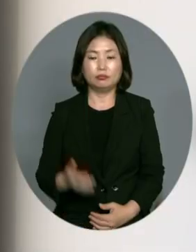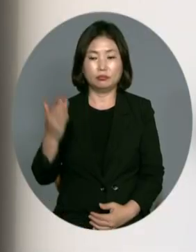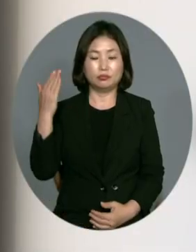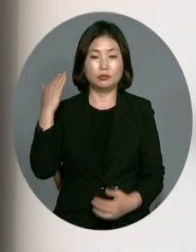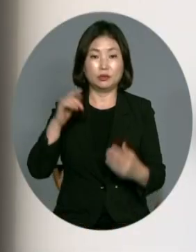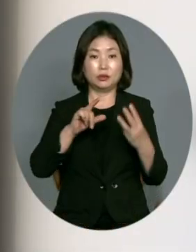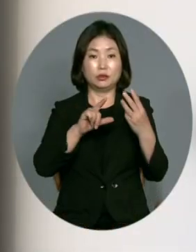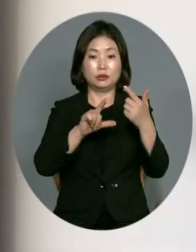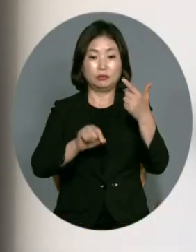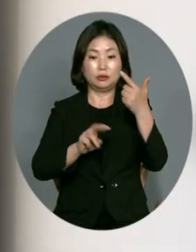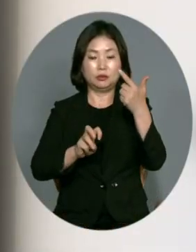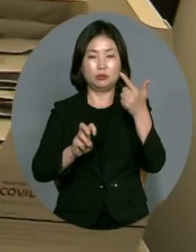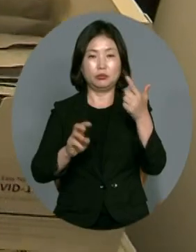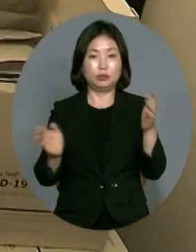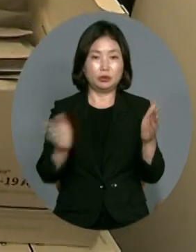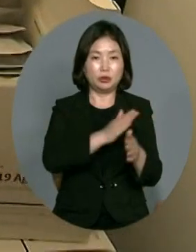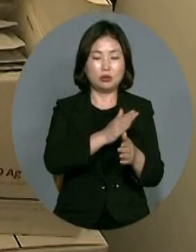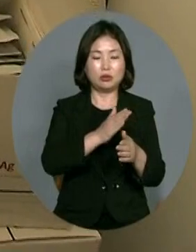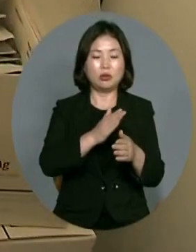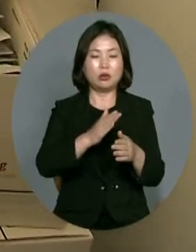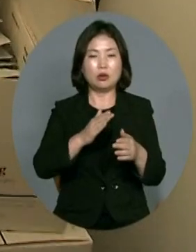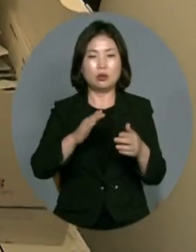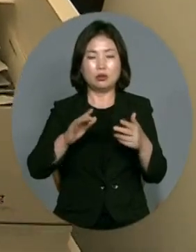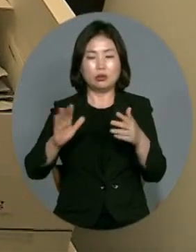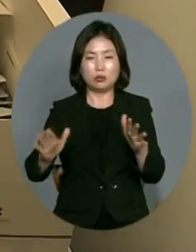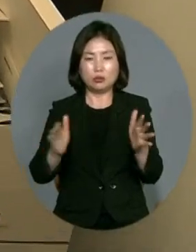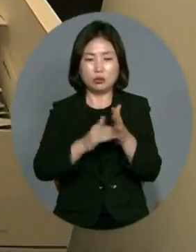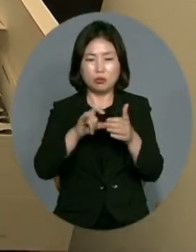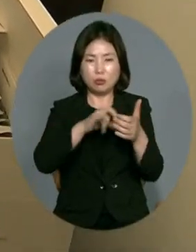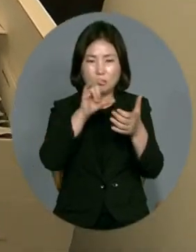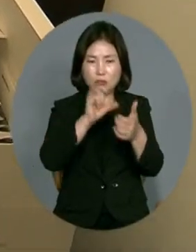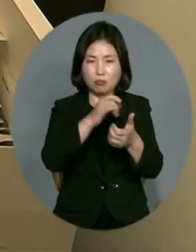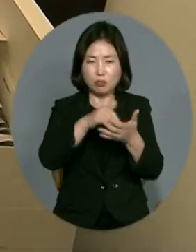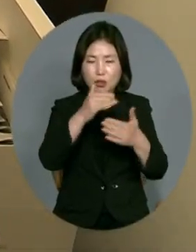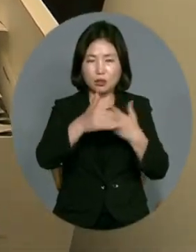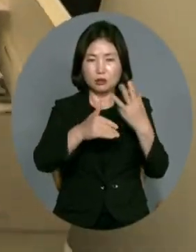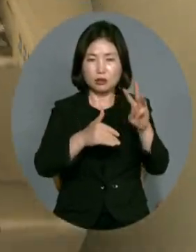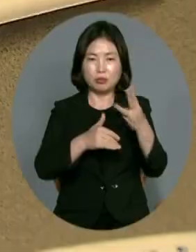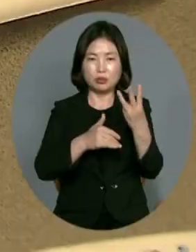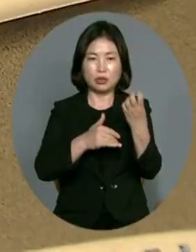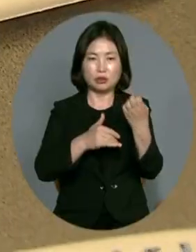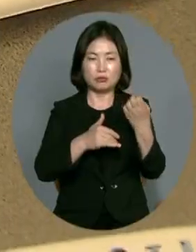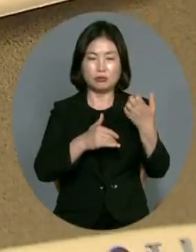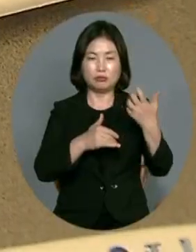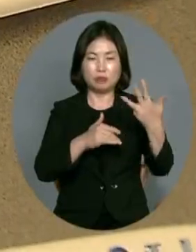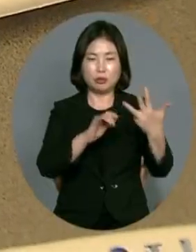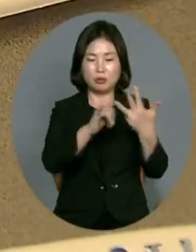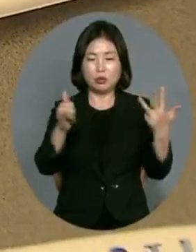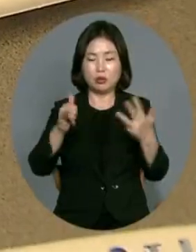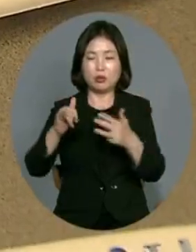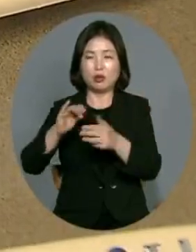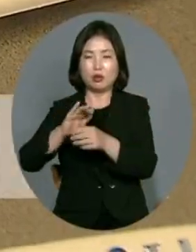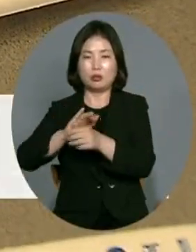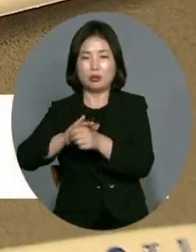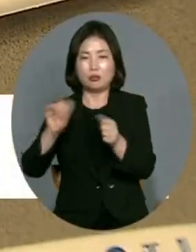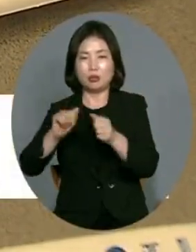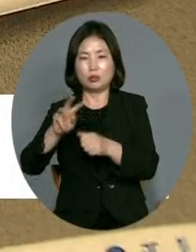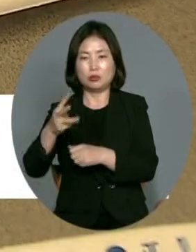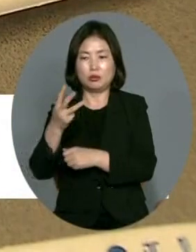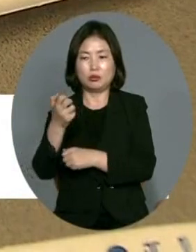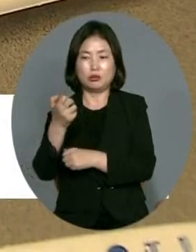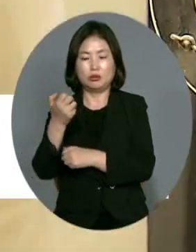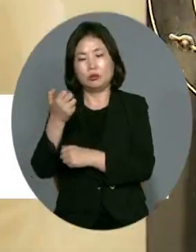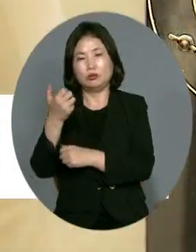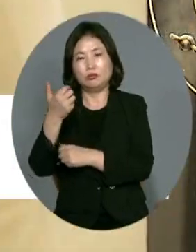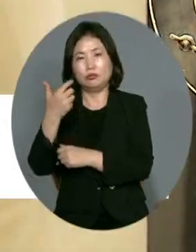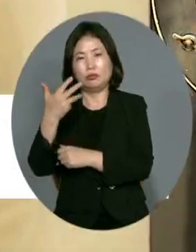지난달 30일부터 오늘까지 일평균 코로나19 확진자가 대구 348명, 경북은 463명